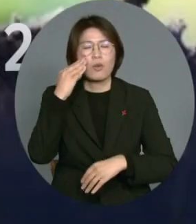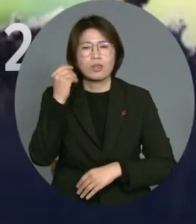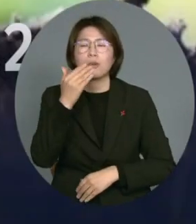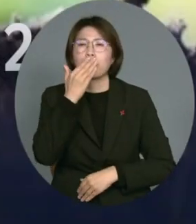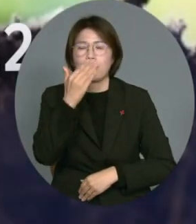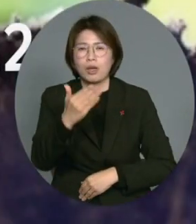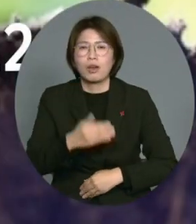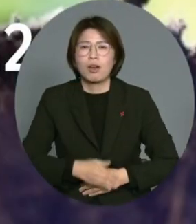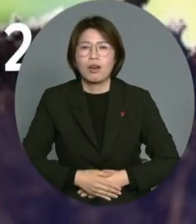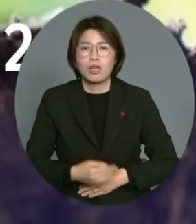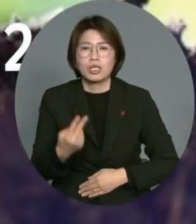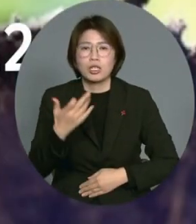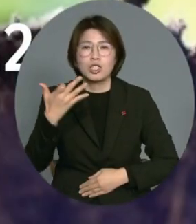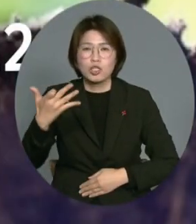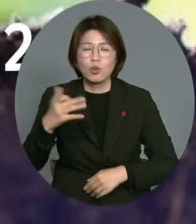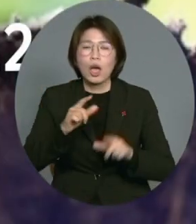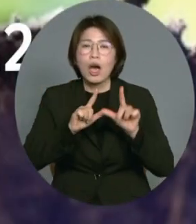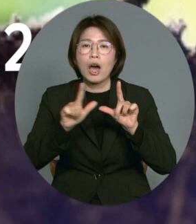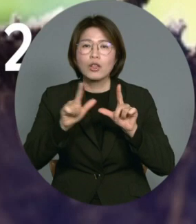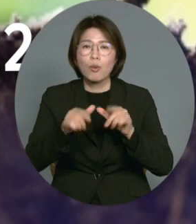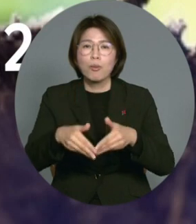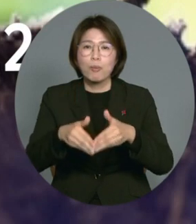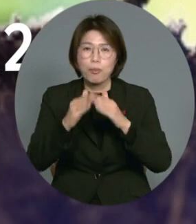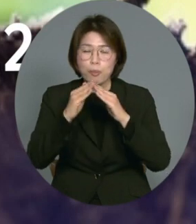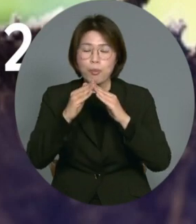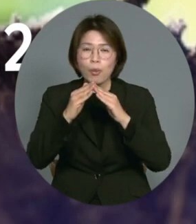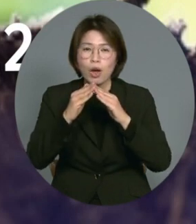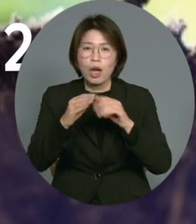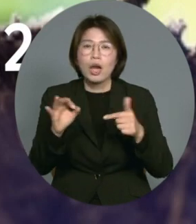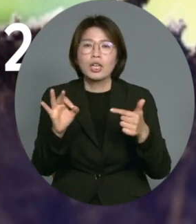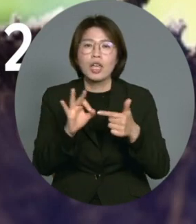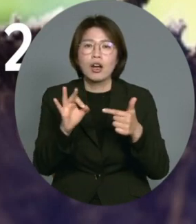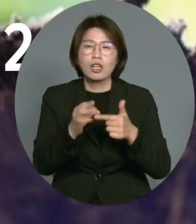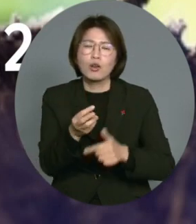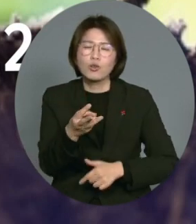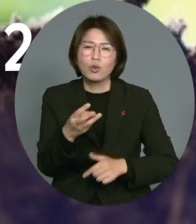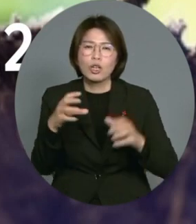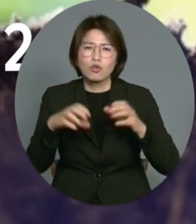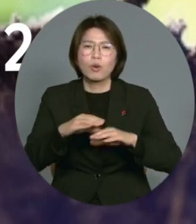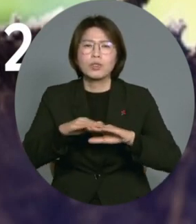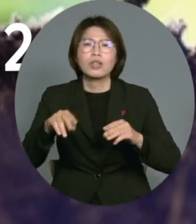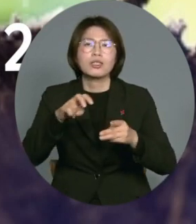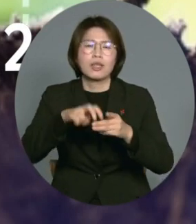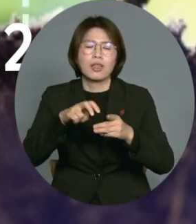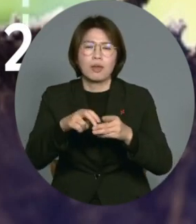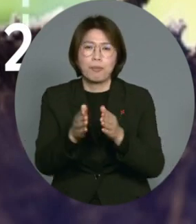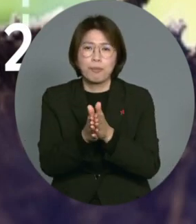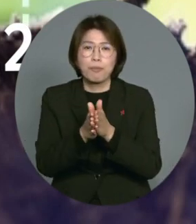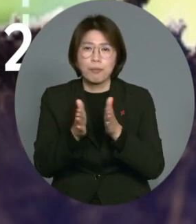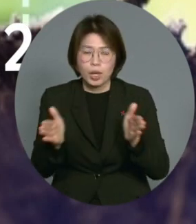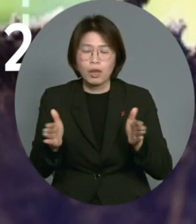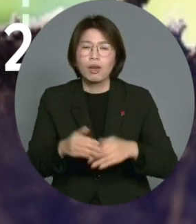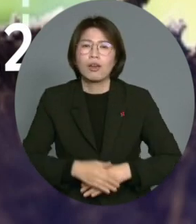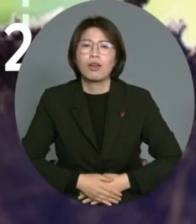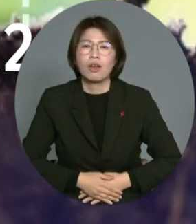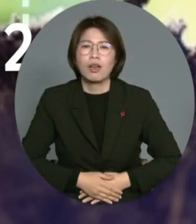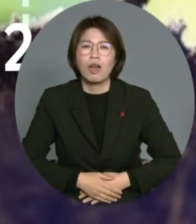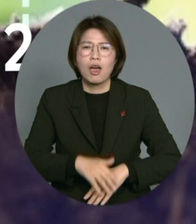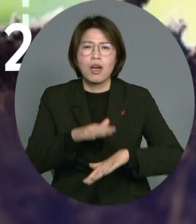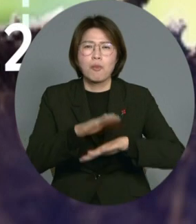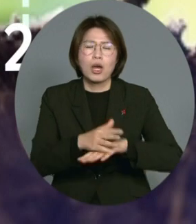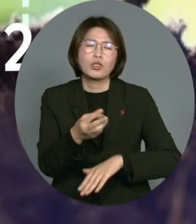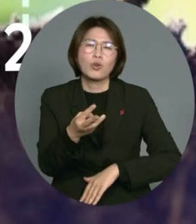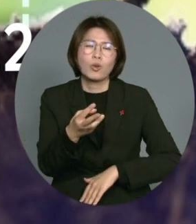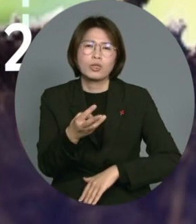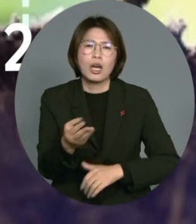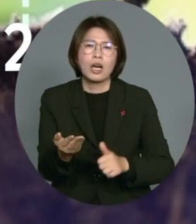있는 그런 2019년 안동에 들어선 영남권 종자종합처리센터가 본격 가동되면서 밭작물 종자